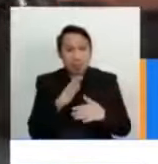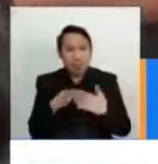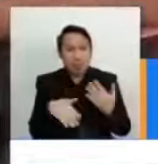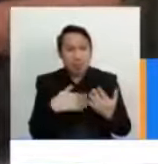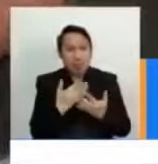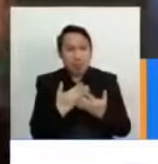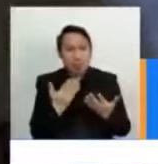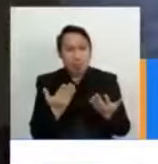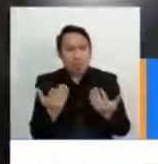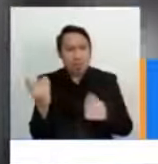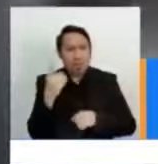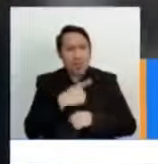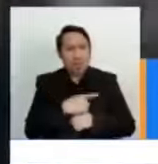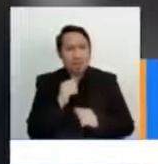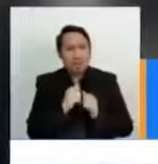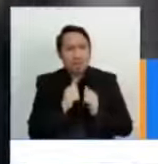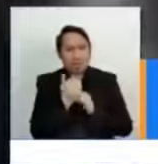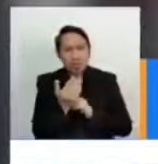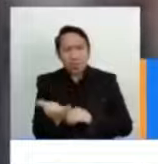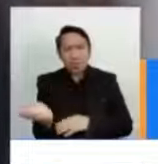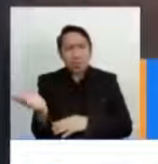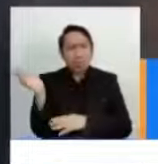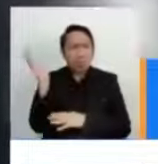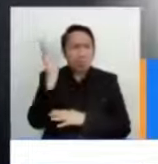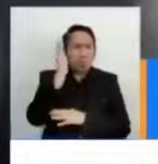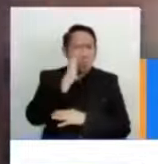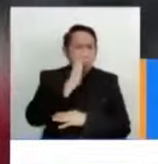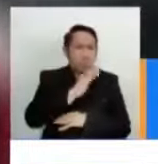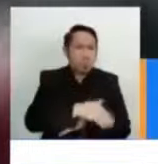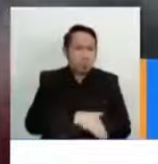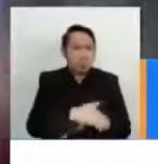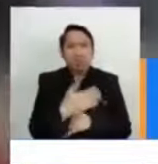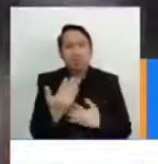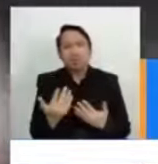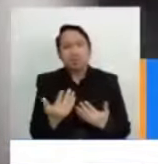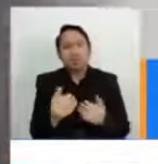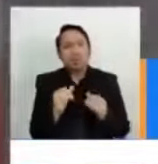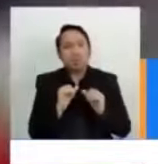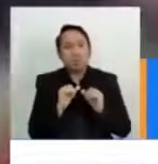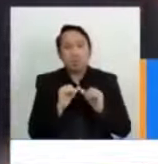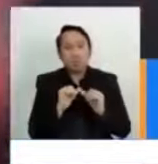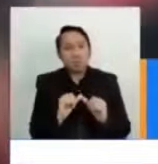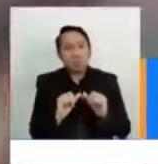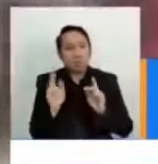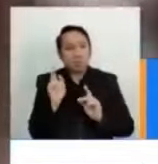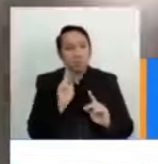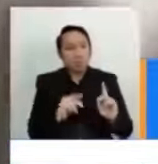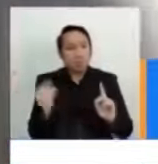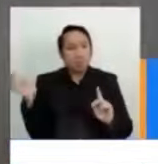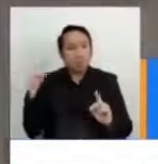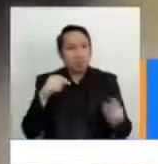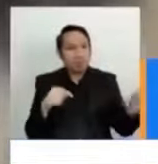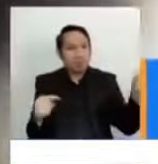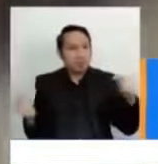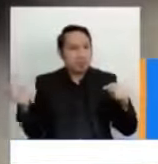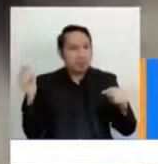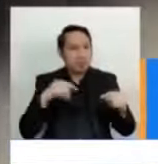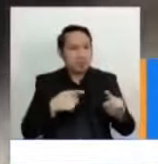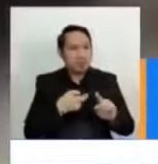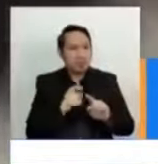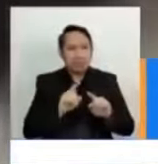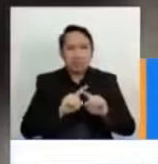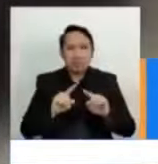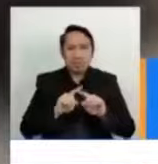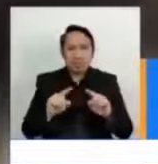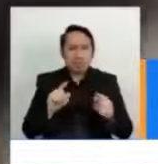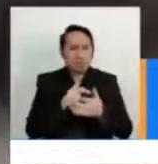ng pila dito at saka non-stop talaga ang dating ng mga tao kagaya ni sir na taga Taytay Rizal, iba't ibang parte ng Pilipinas para matikman